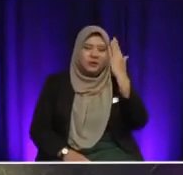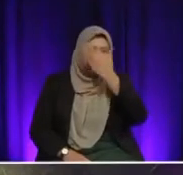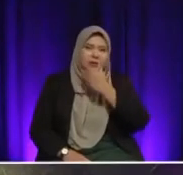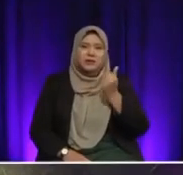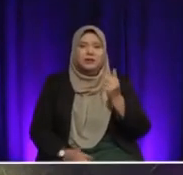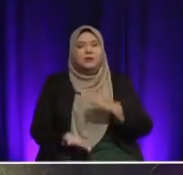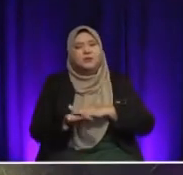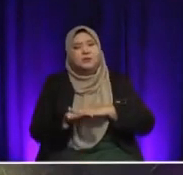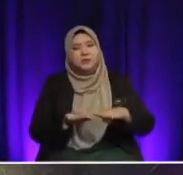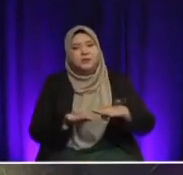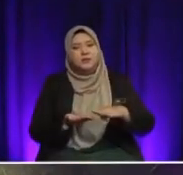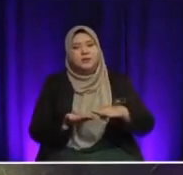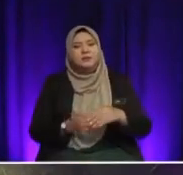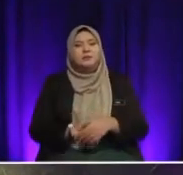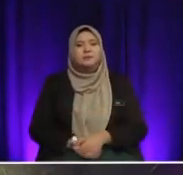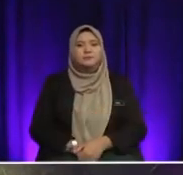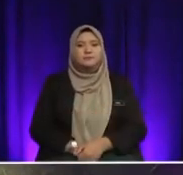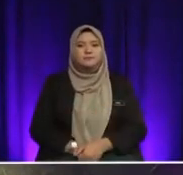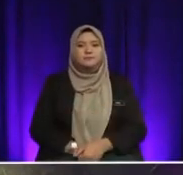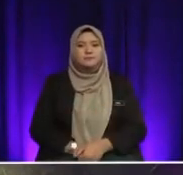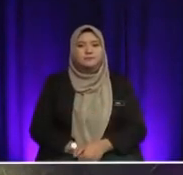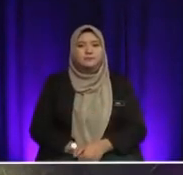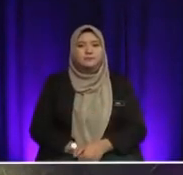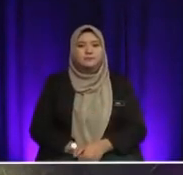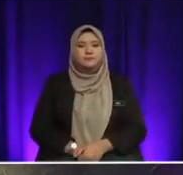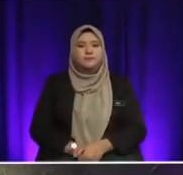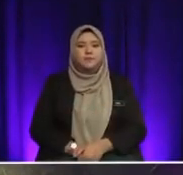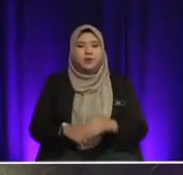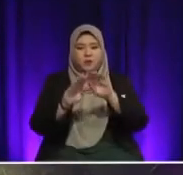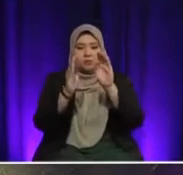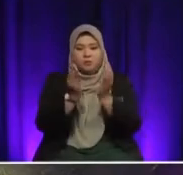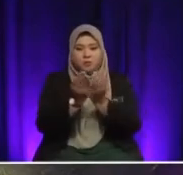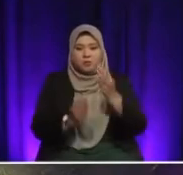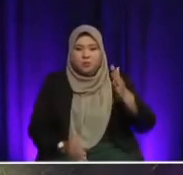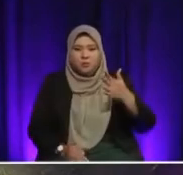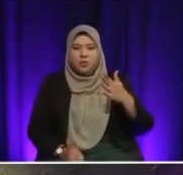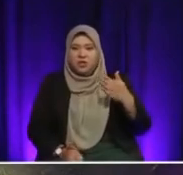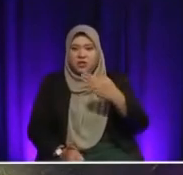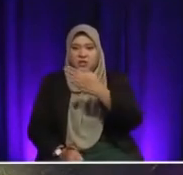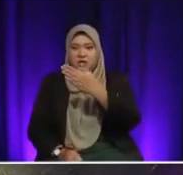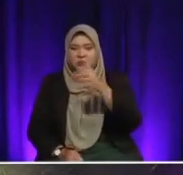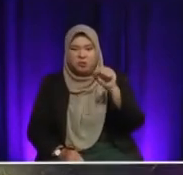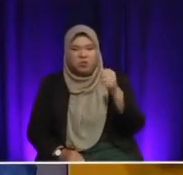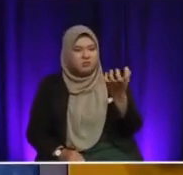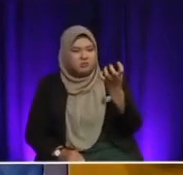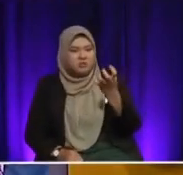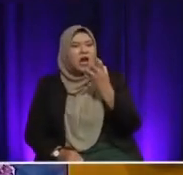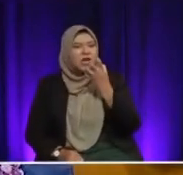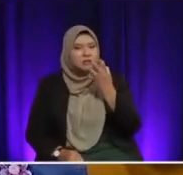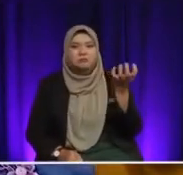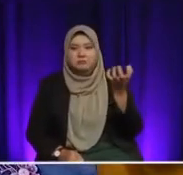pasaraya. Okey. Lepas tu dia lembut dan kenyal, dia bouncy, toing-toing. Lepas tu dia